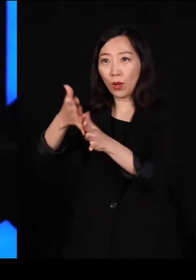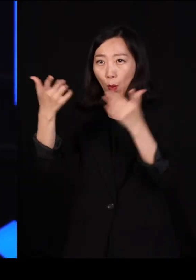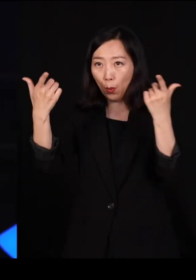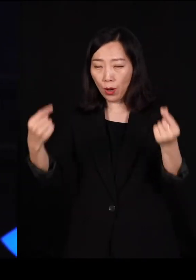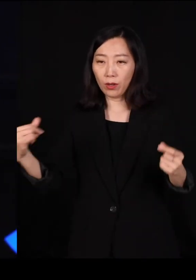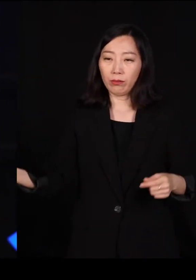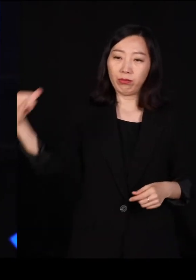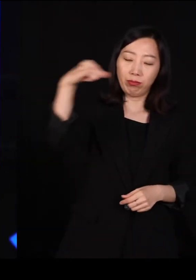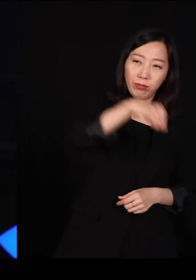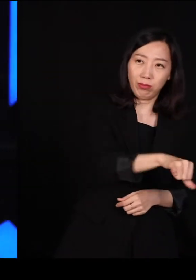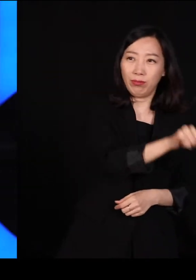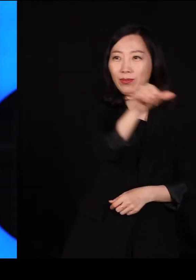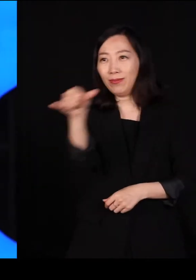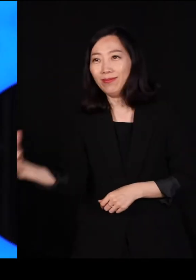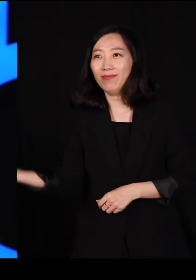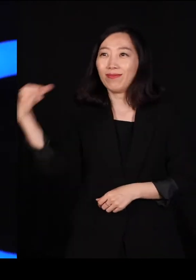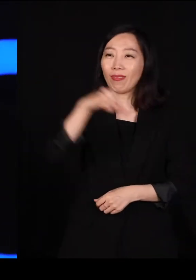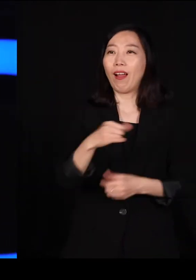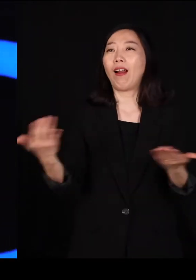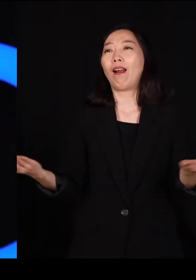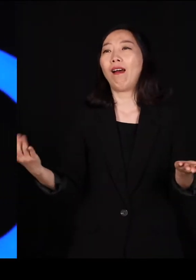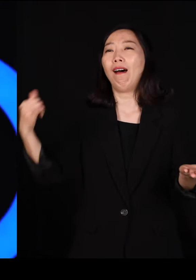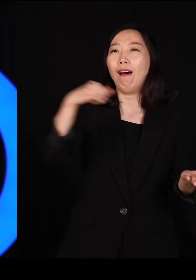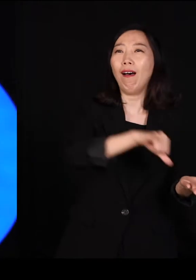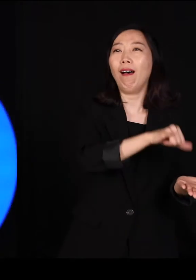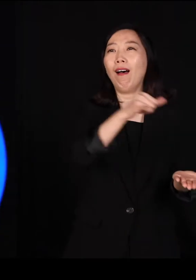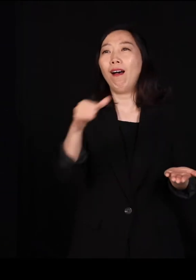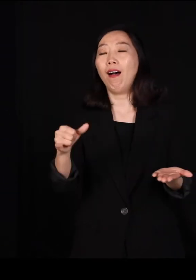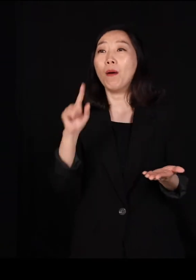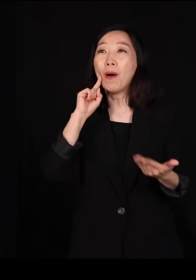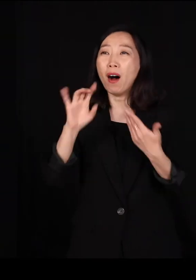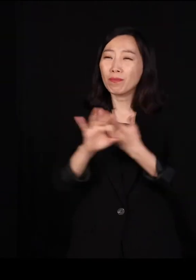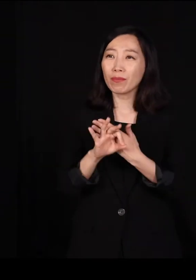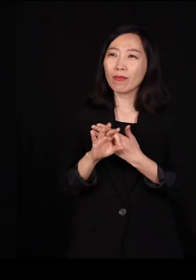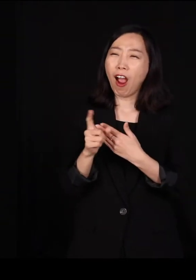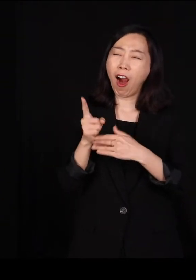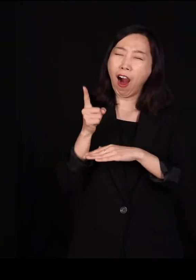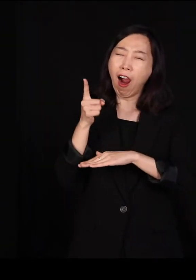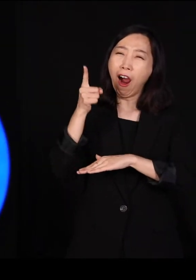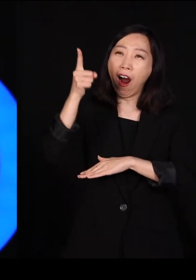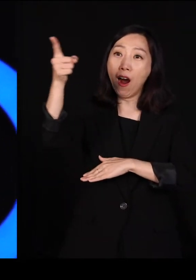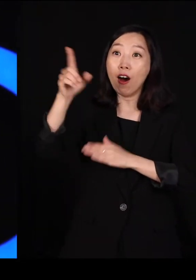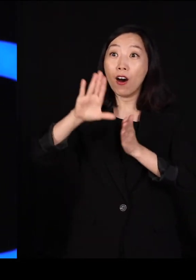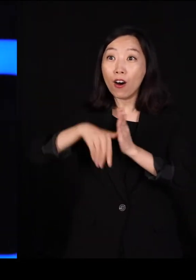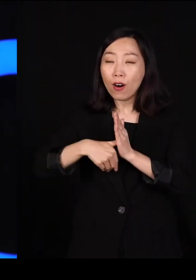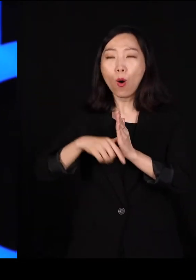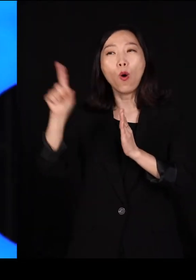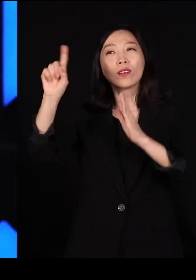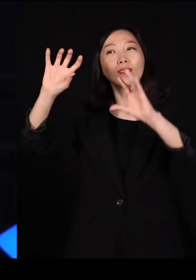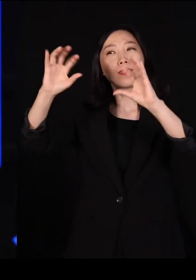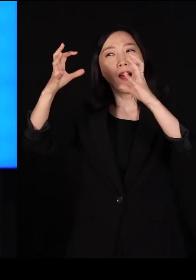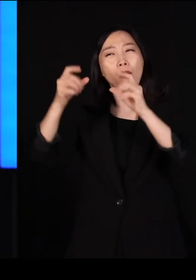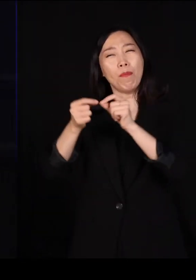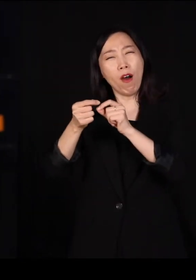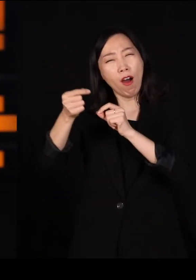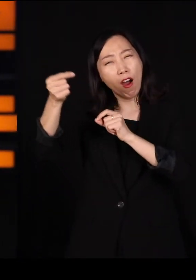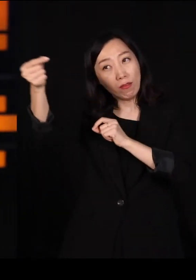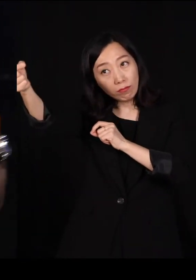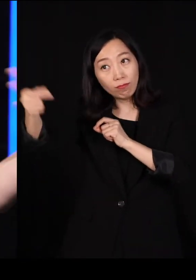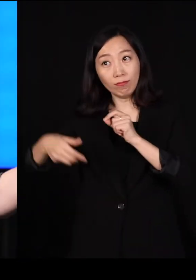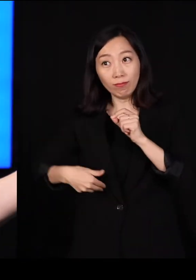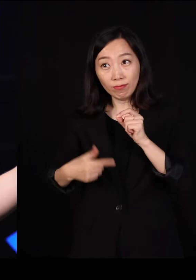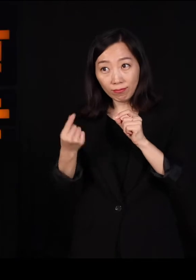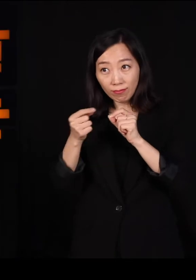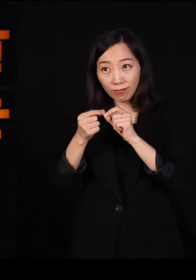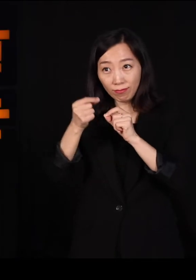사이에 왔다 갔다 하십니다. 그리고 만약에 그거 되게 먼다고 쳐요. 되게 멀어요. 그래서